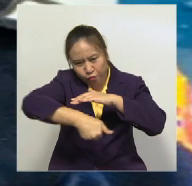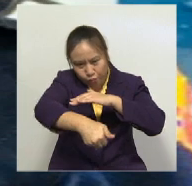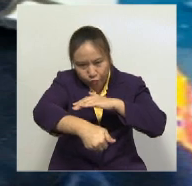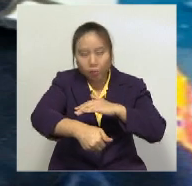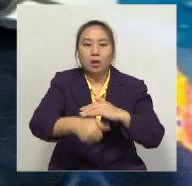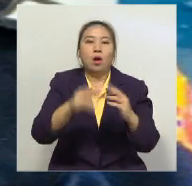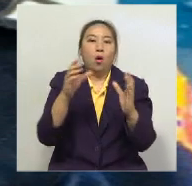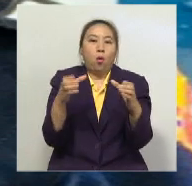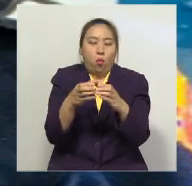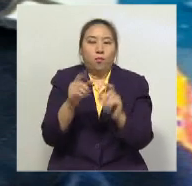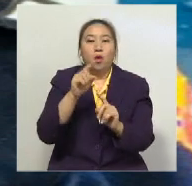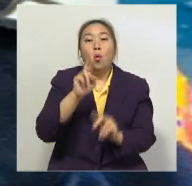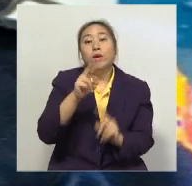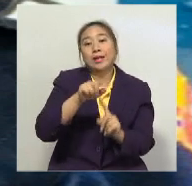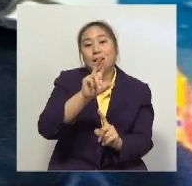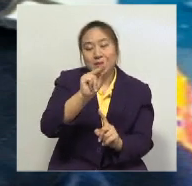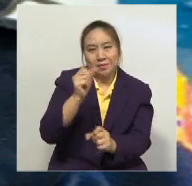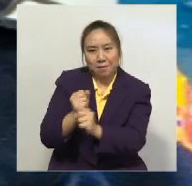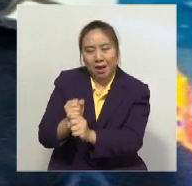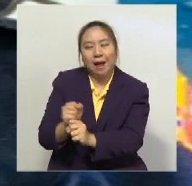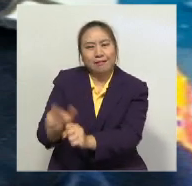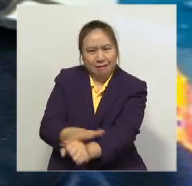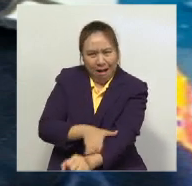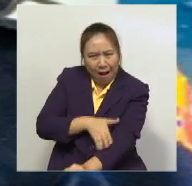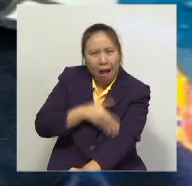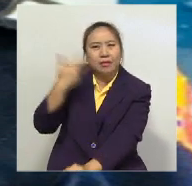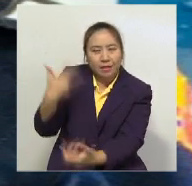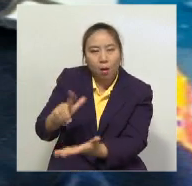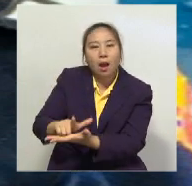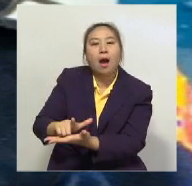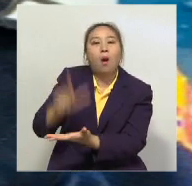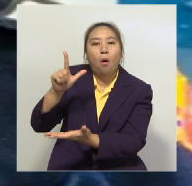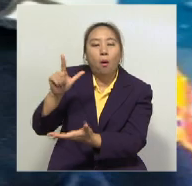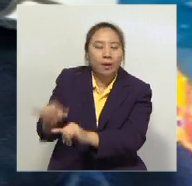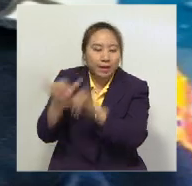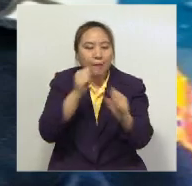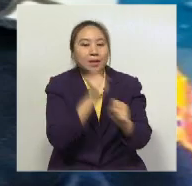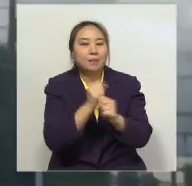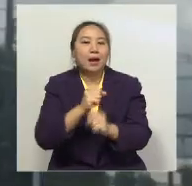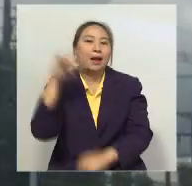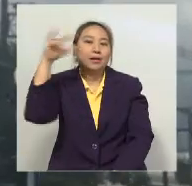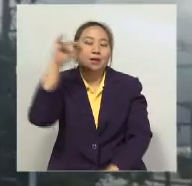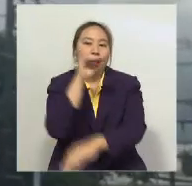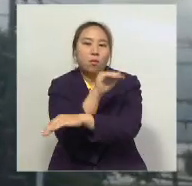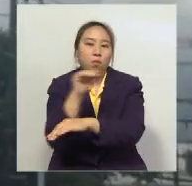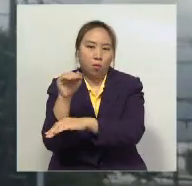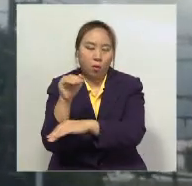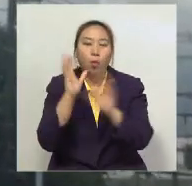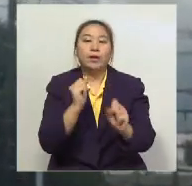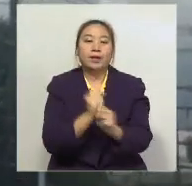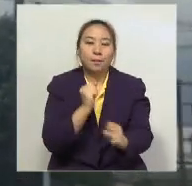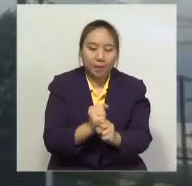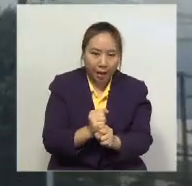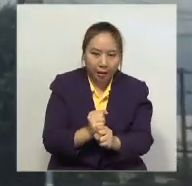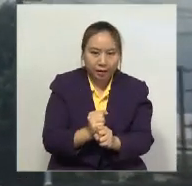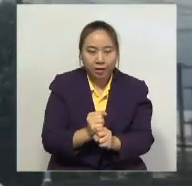30และทำงานในหน่วยหลายปีก่อนจะลาออกไปทำงานที่ท่าอากาศยานสุวรรณภูมิในตำแหน่งเจ้าหน้าที่ตระเว